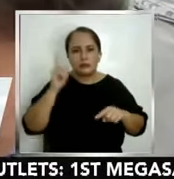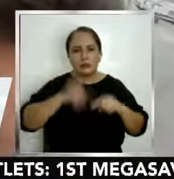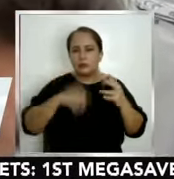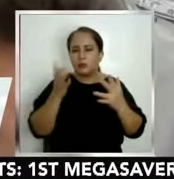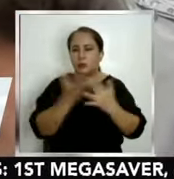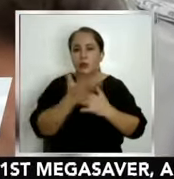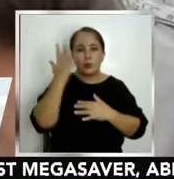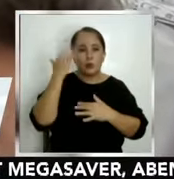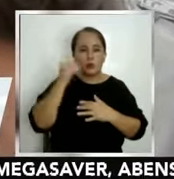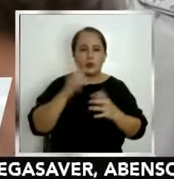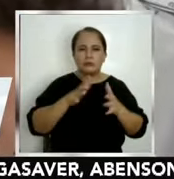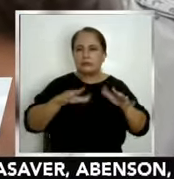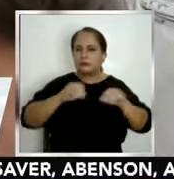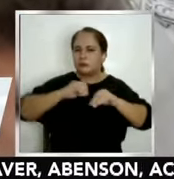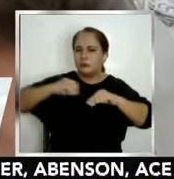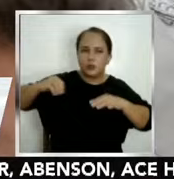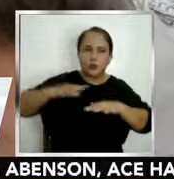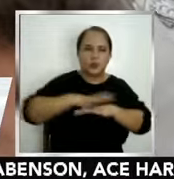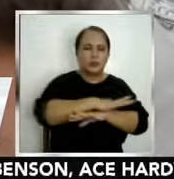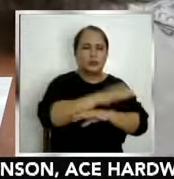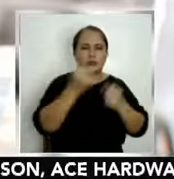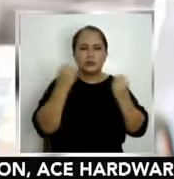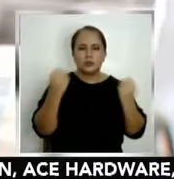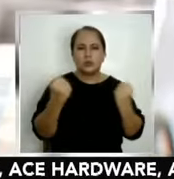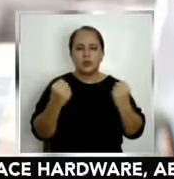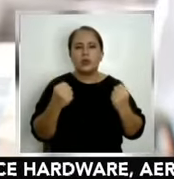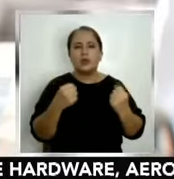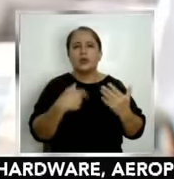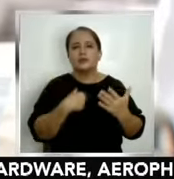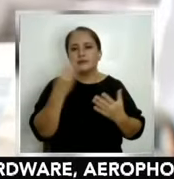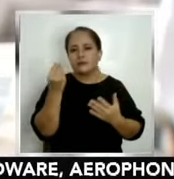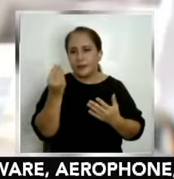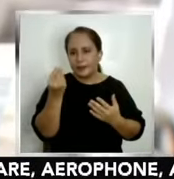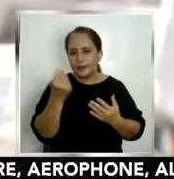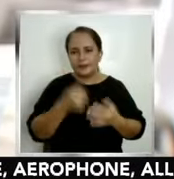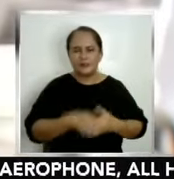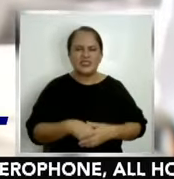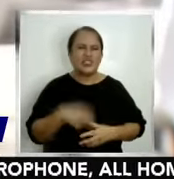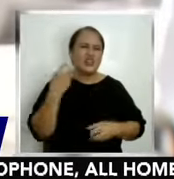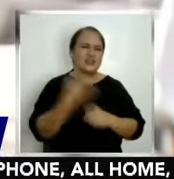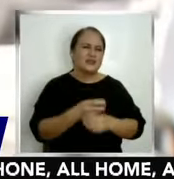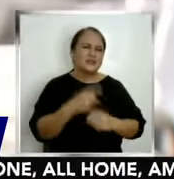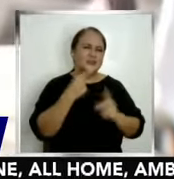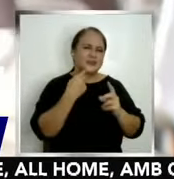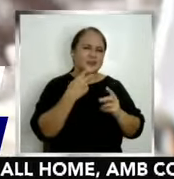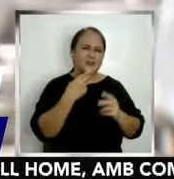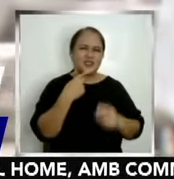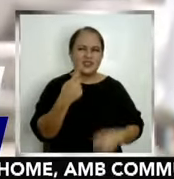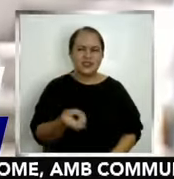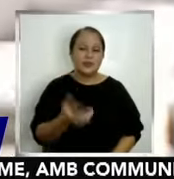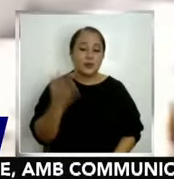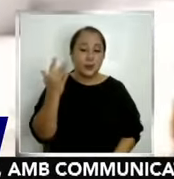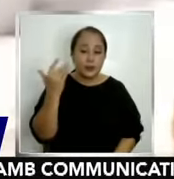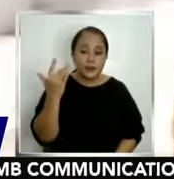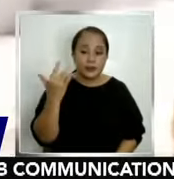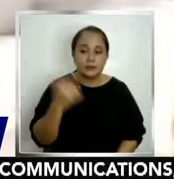ng impluensya at paggana ng pera. Mahirap po magsalita dahil